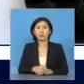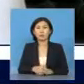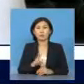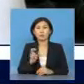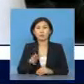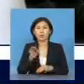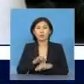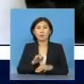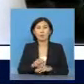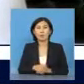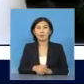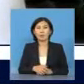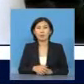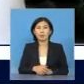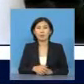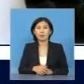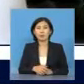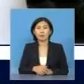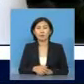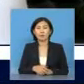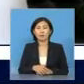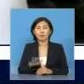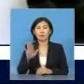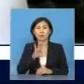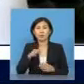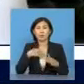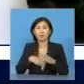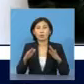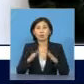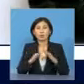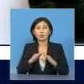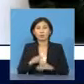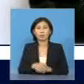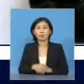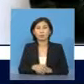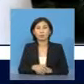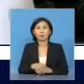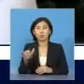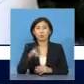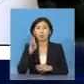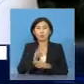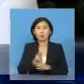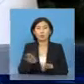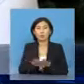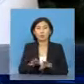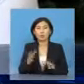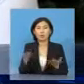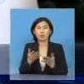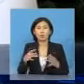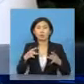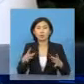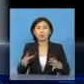как заболел, не выходил никогда из дома и потом посетил такое-то празднество